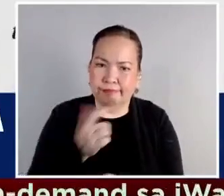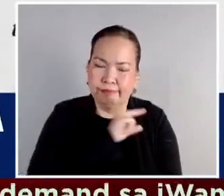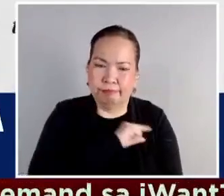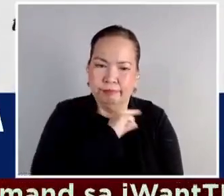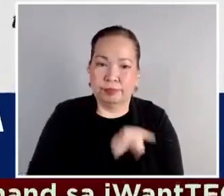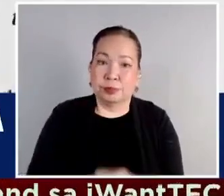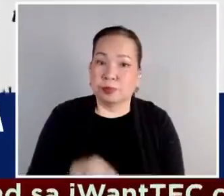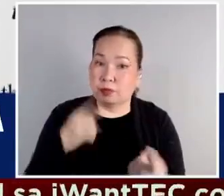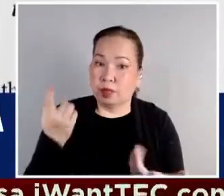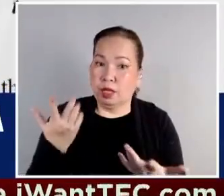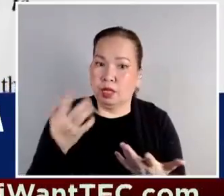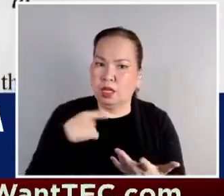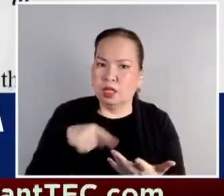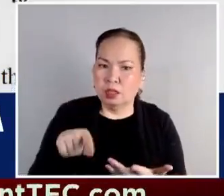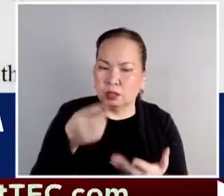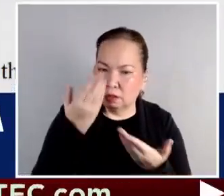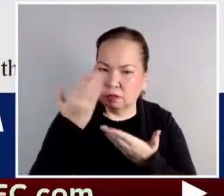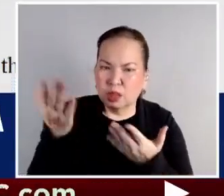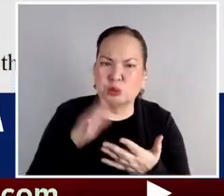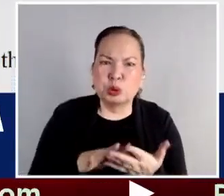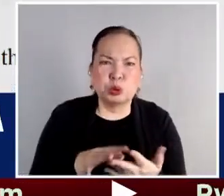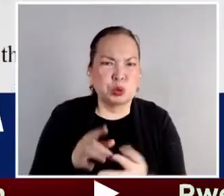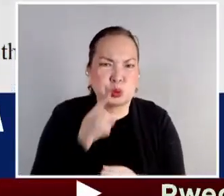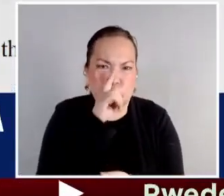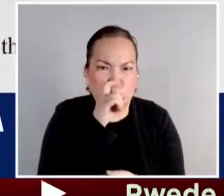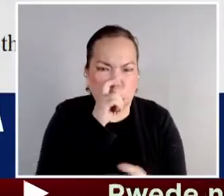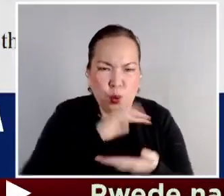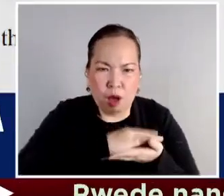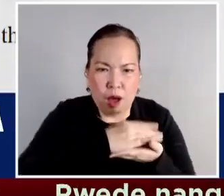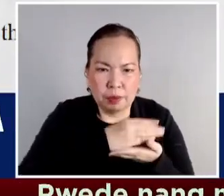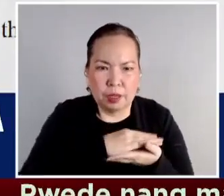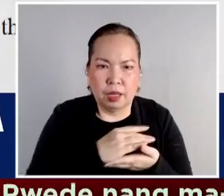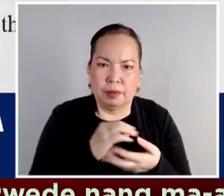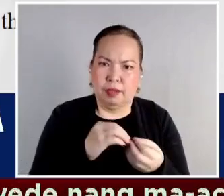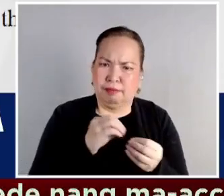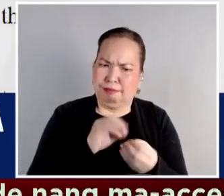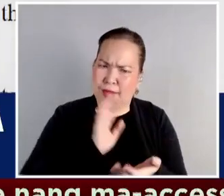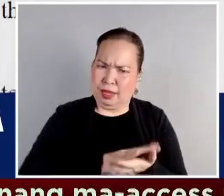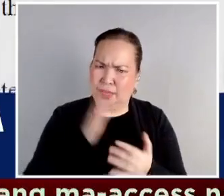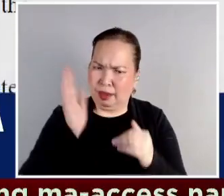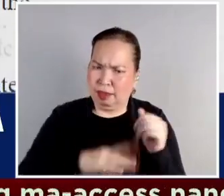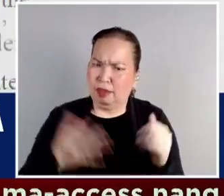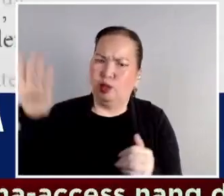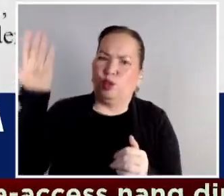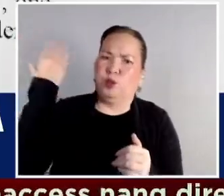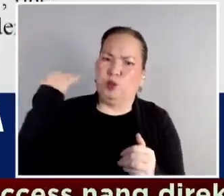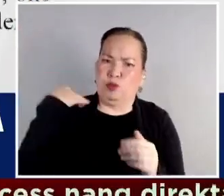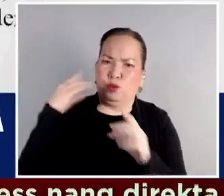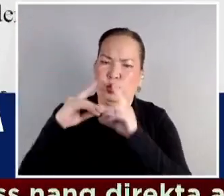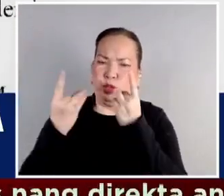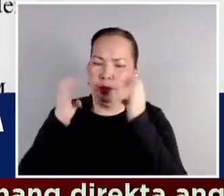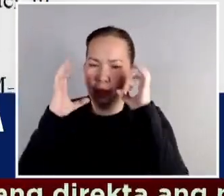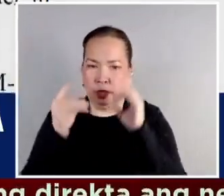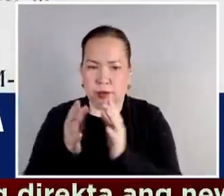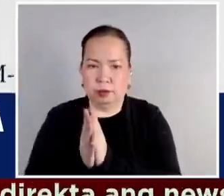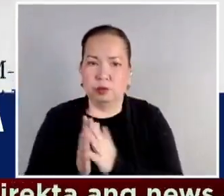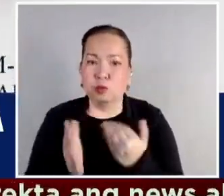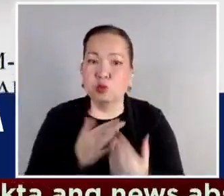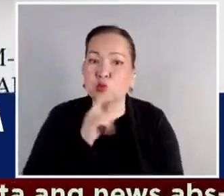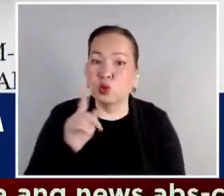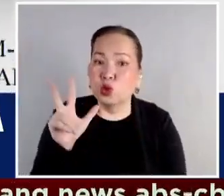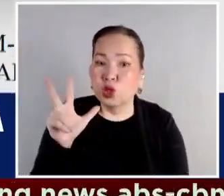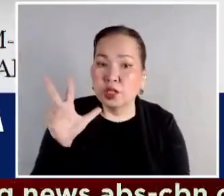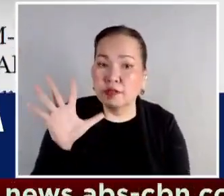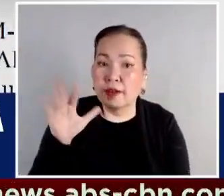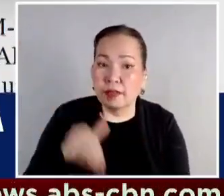na outdated at mabagal ang mga laptop at mas mahal din ito kumpara sa unang hiling ng DepEd. Nasa 35,000 pesos